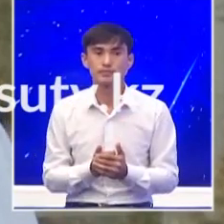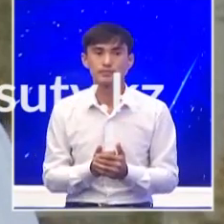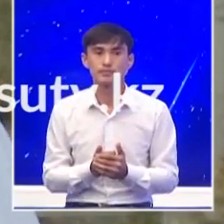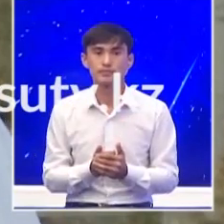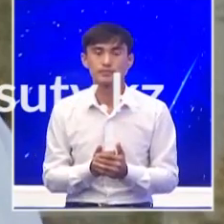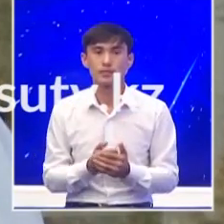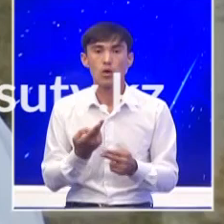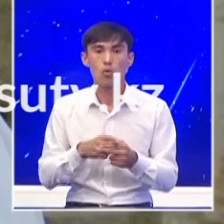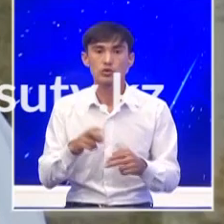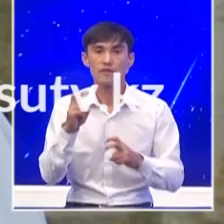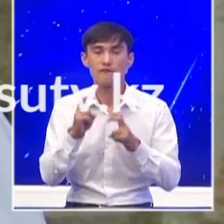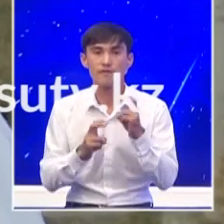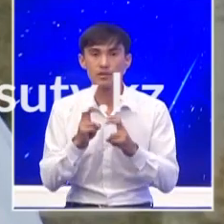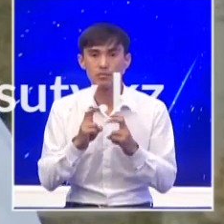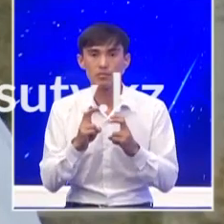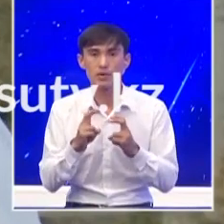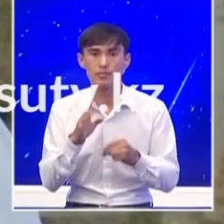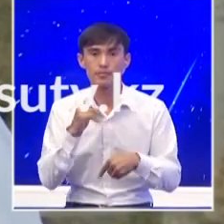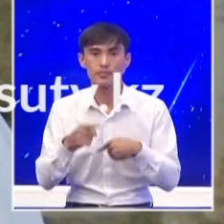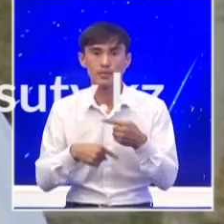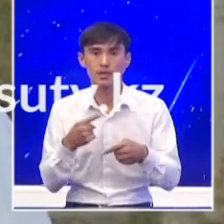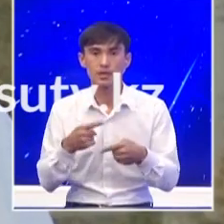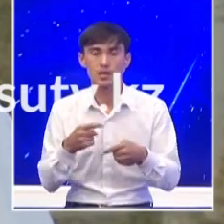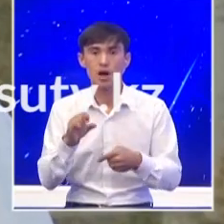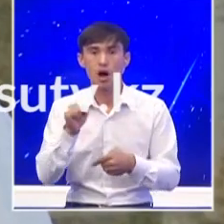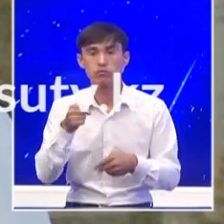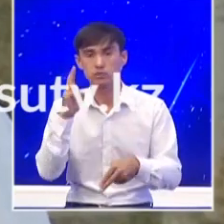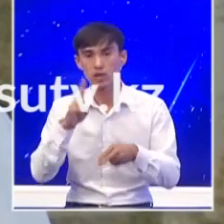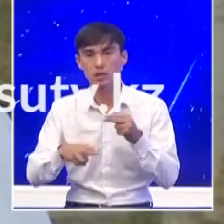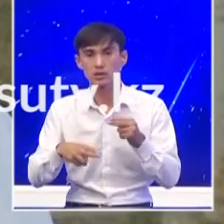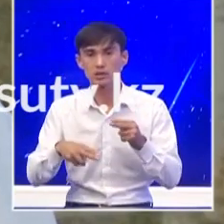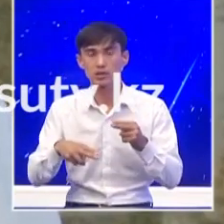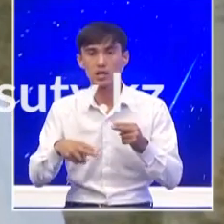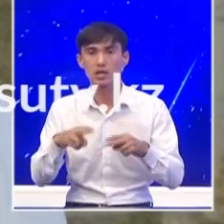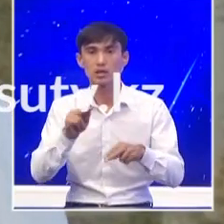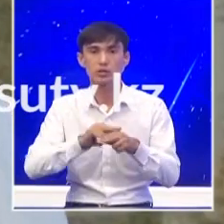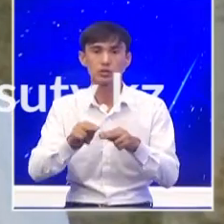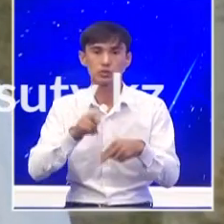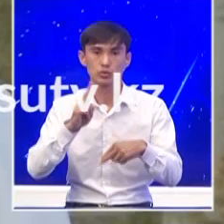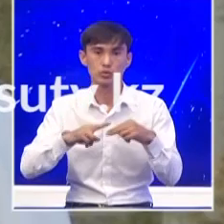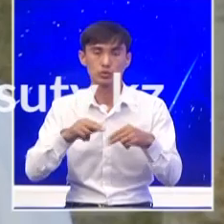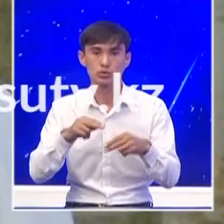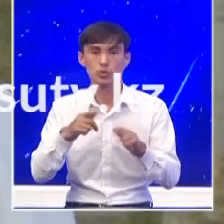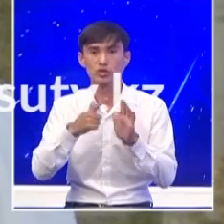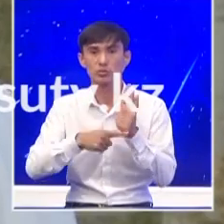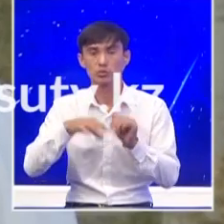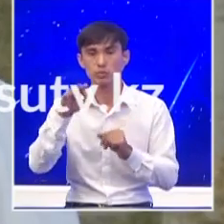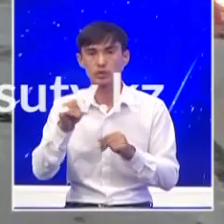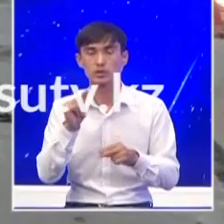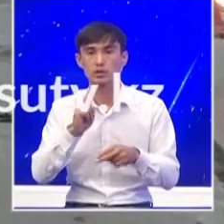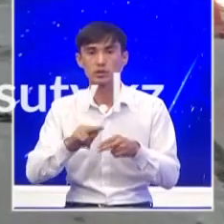Енді осы ферма құдай бұйырса осы тамыздың аяғына дейін бітіп қалар, қазір 70%-ке орындалған жұмыстары жүріп